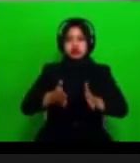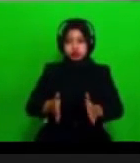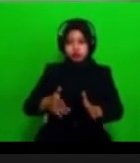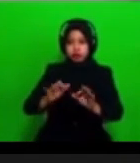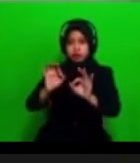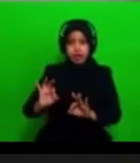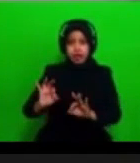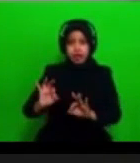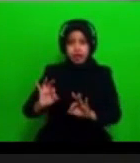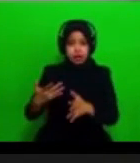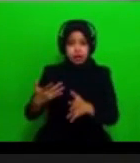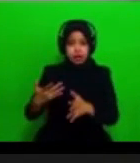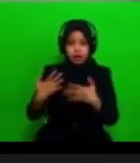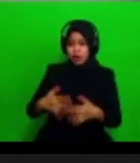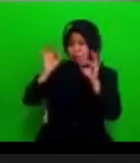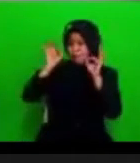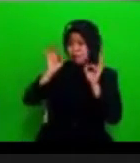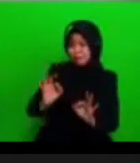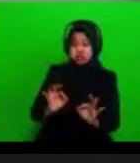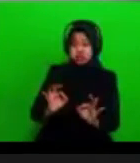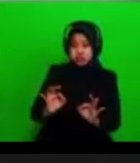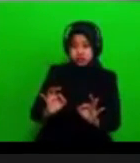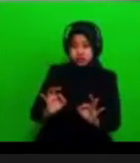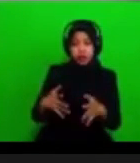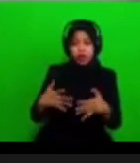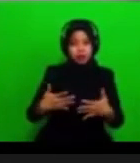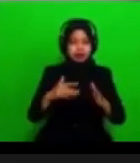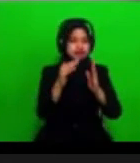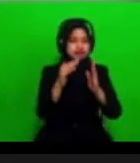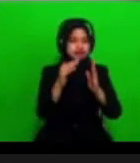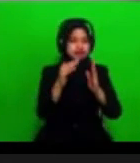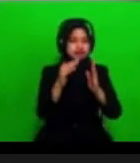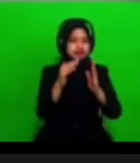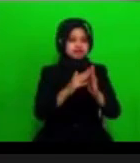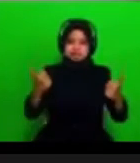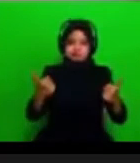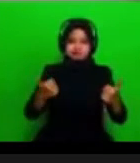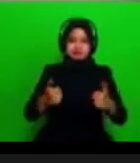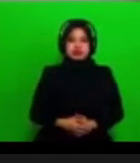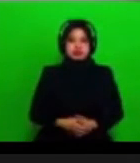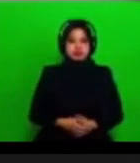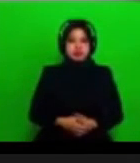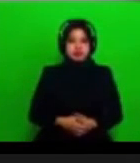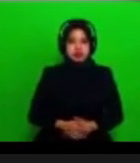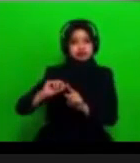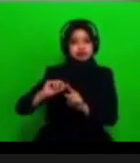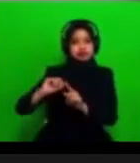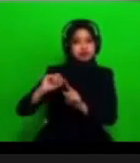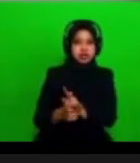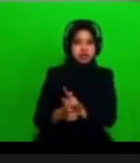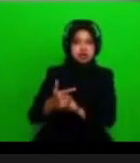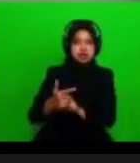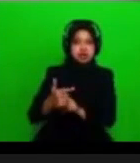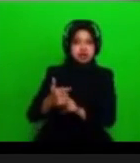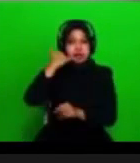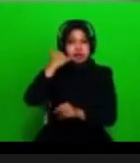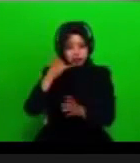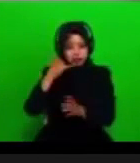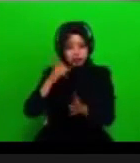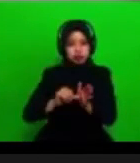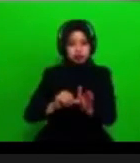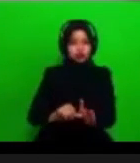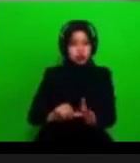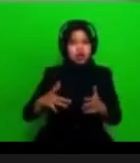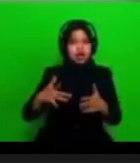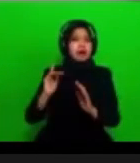digital adalah pilihan yang sangat tepat dan bijaksana. Memberikan bantuan pulsa untuk tentu akan